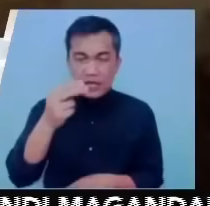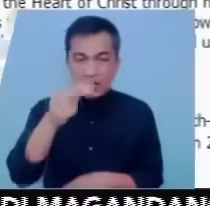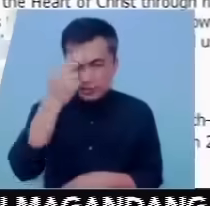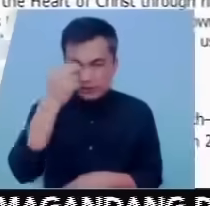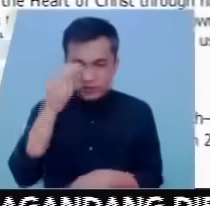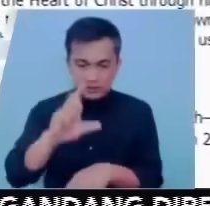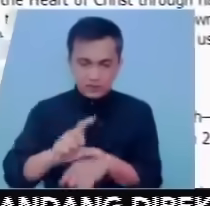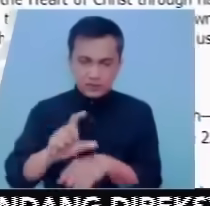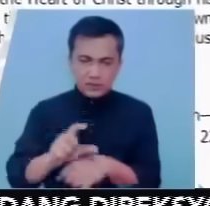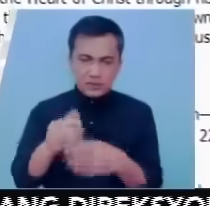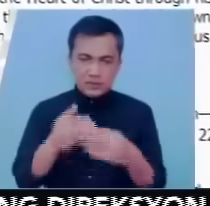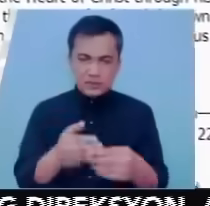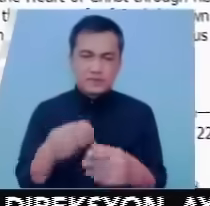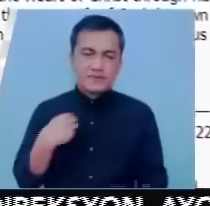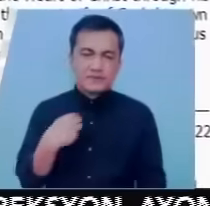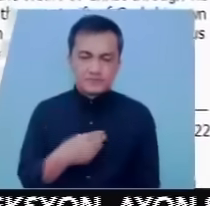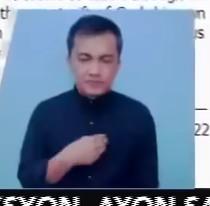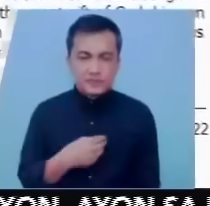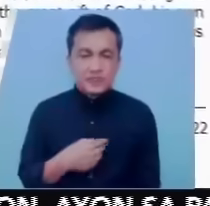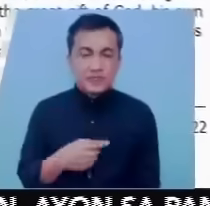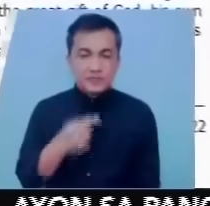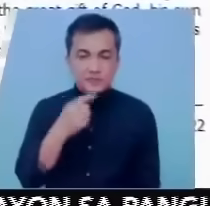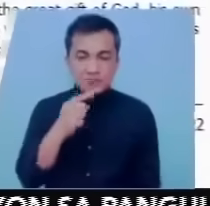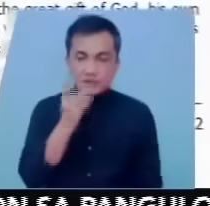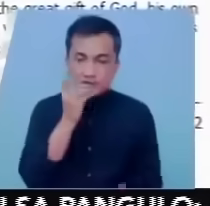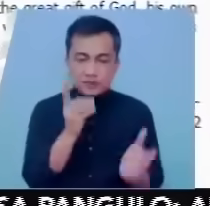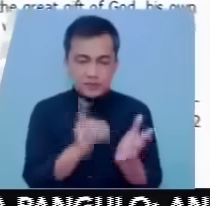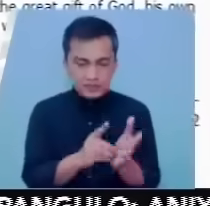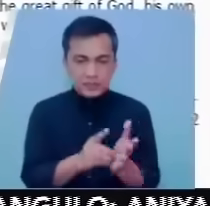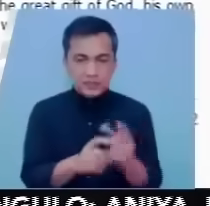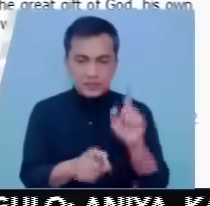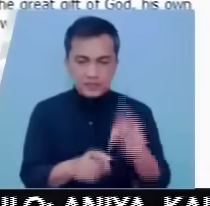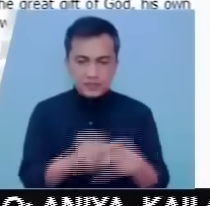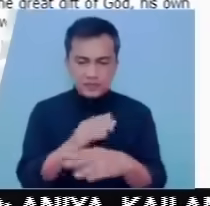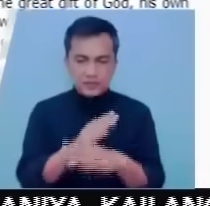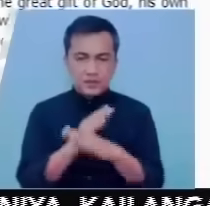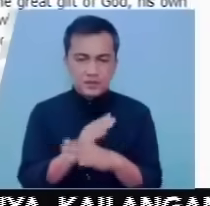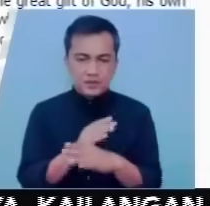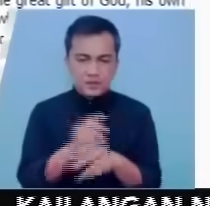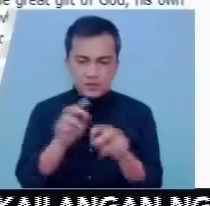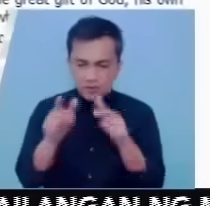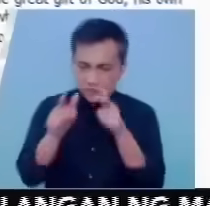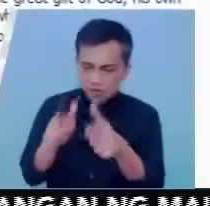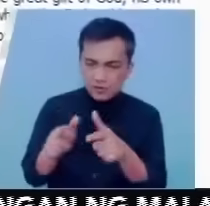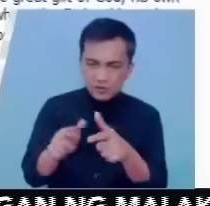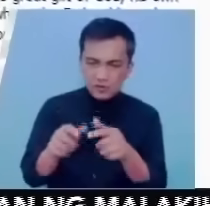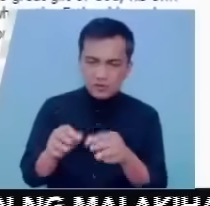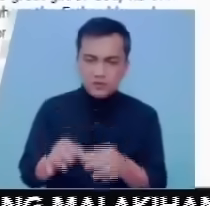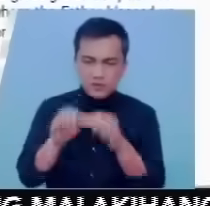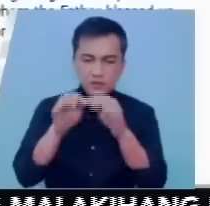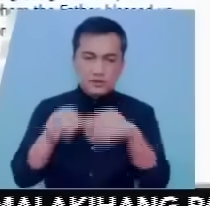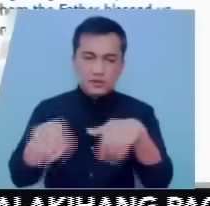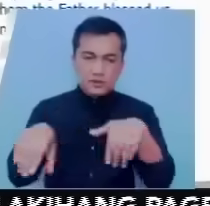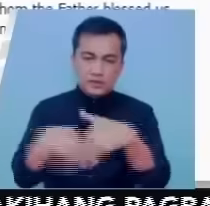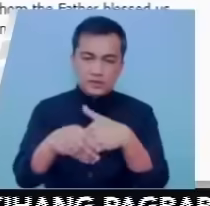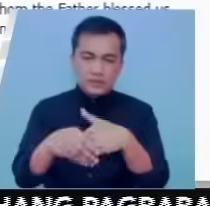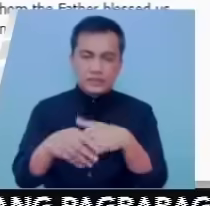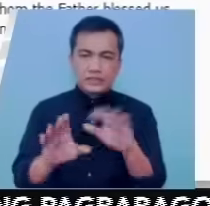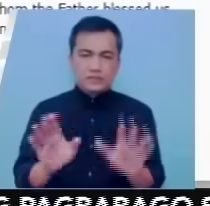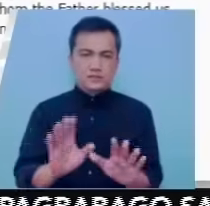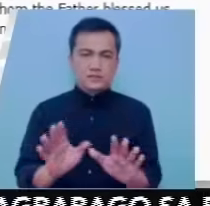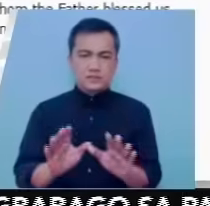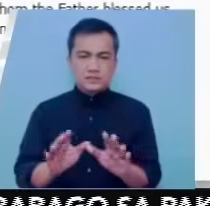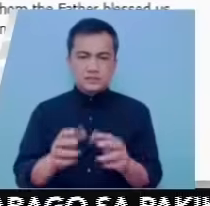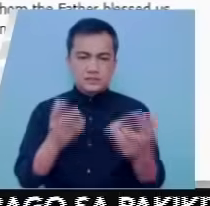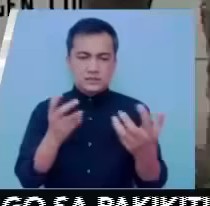miembro nito pero ayon sa dokumento dapat daw iwasan mukha itong seremonya ng kasal at hindi rin dapat itaon